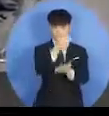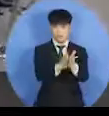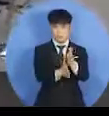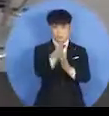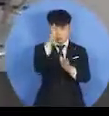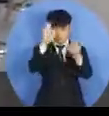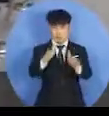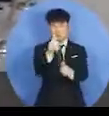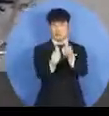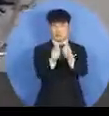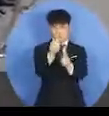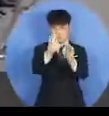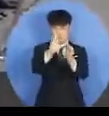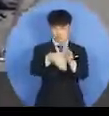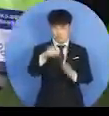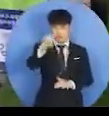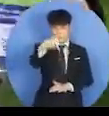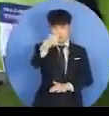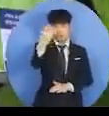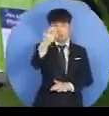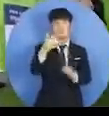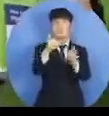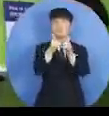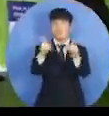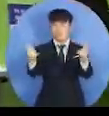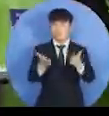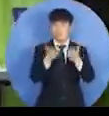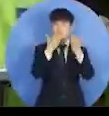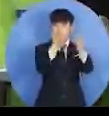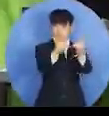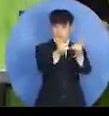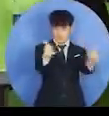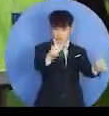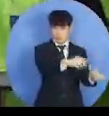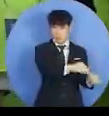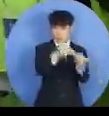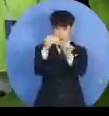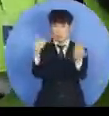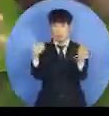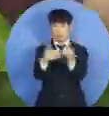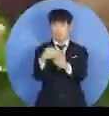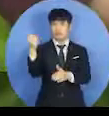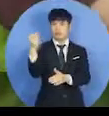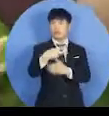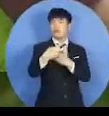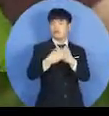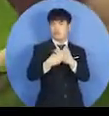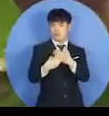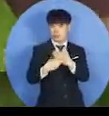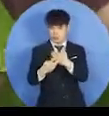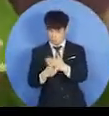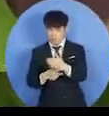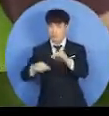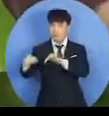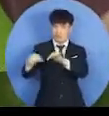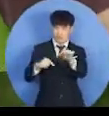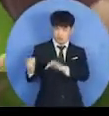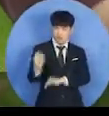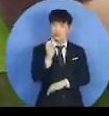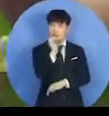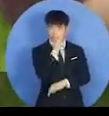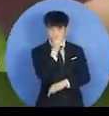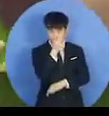한편 천안시는 이번 대회에 모두 180명의 자원봉사자를 선발했으며 경기 운영, 의료, 의전, 통역